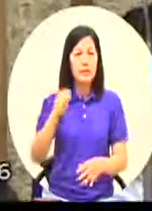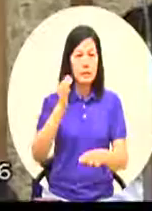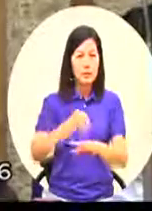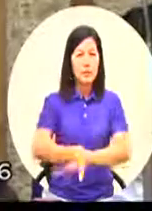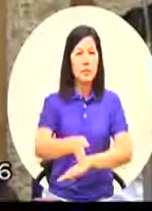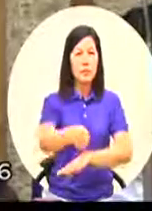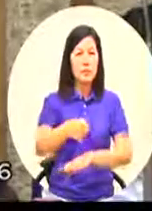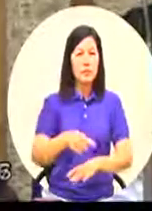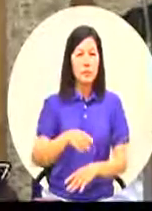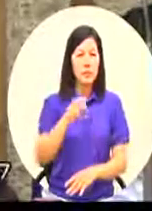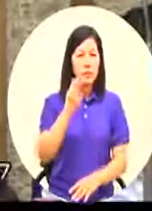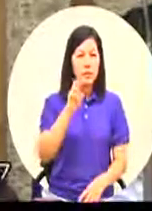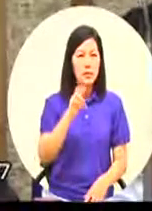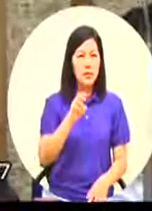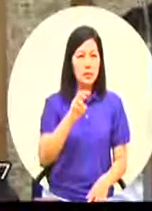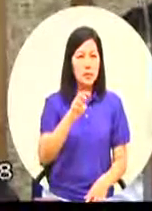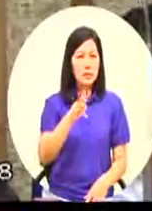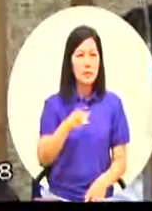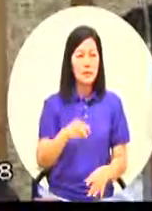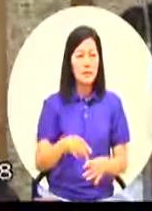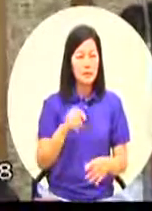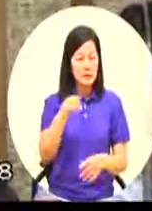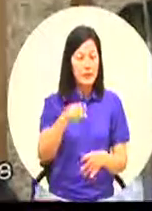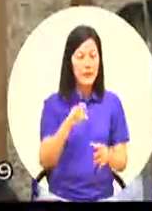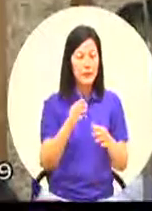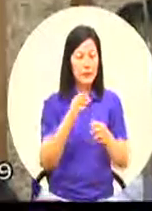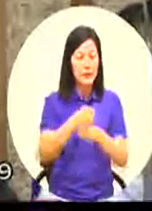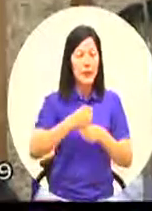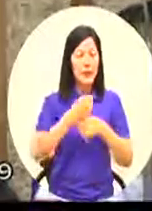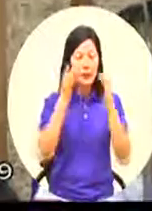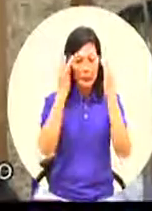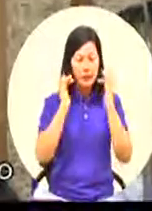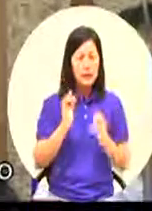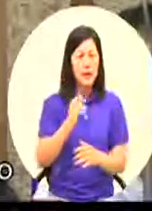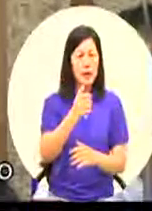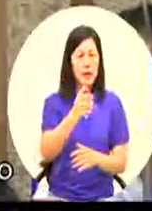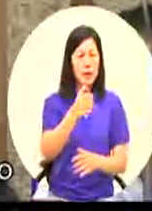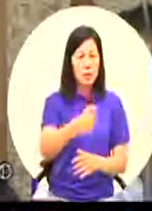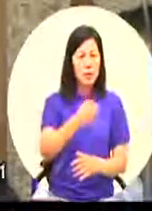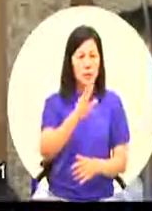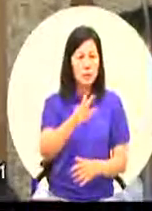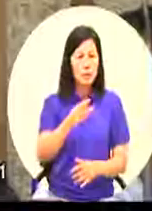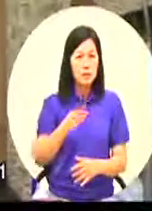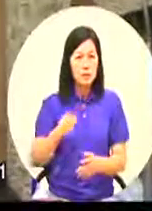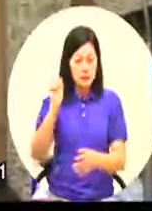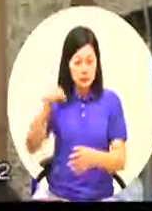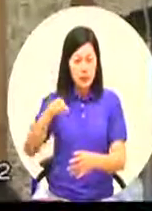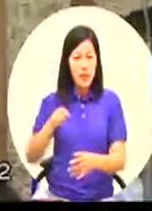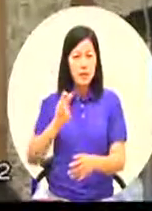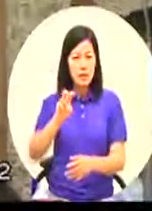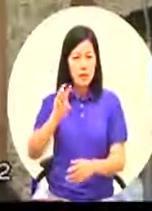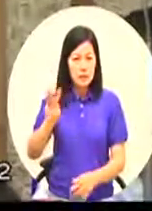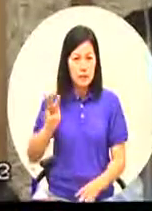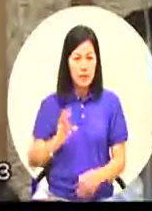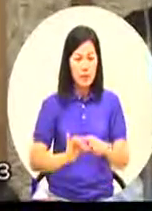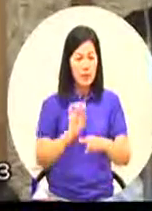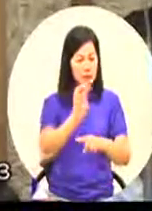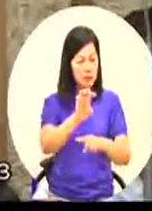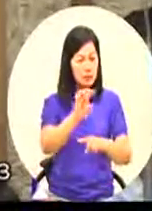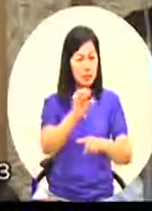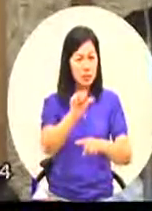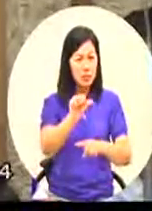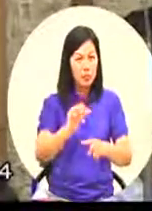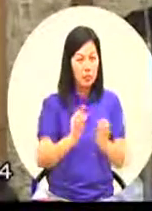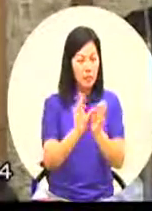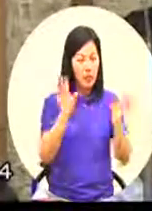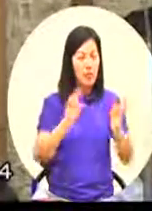是34%。那么现在申请51件，我们会勘完又核定23件，所以只占45%。所以茂林